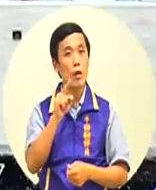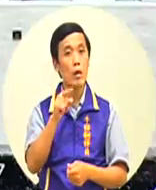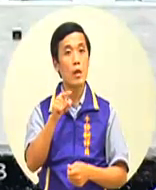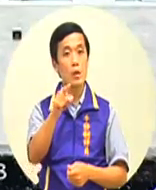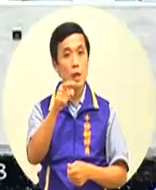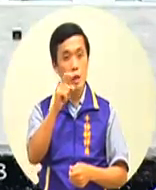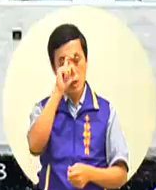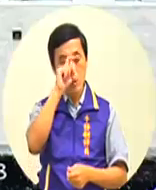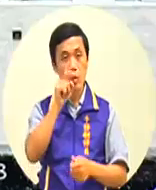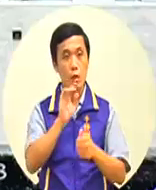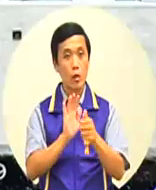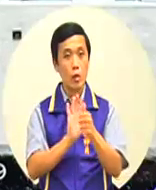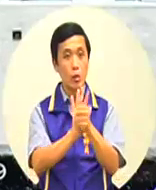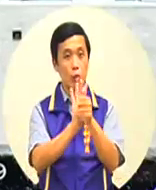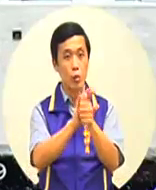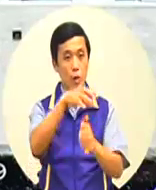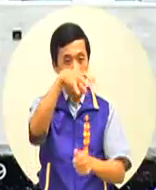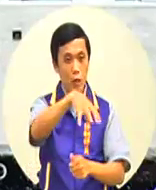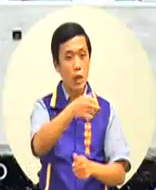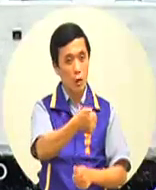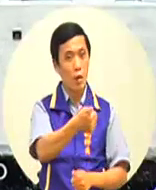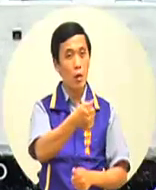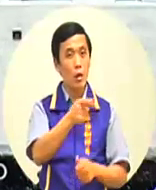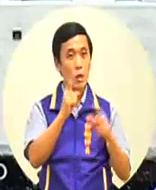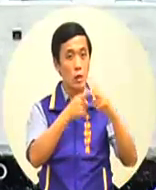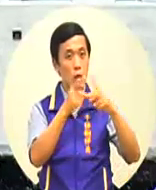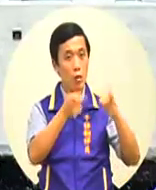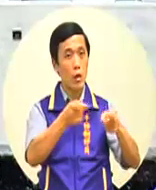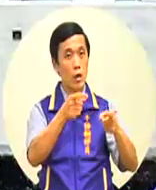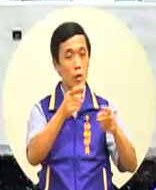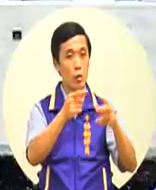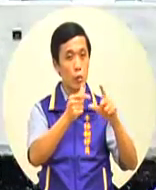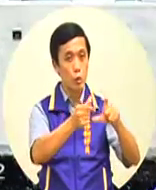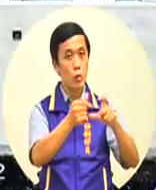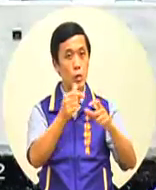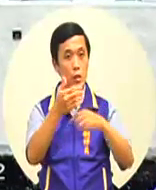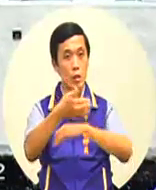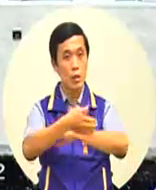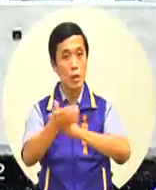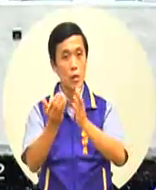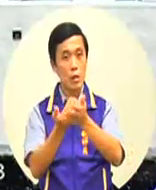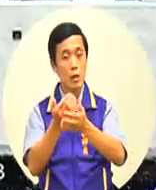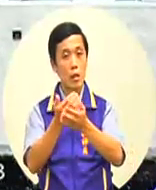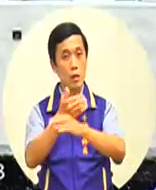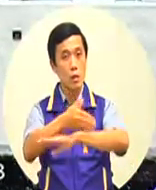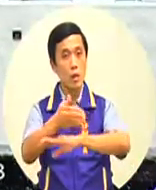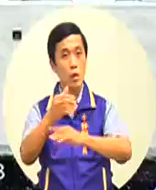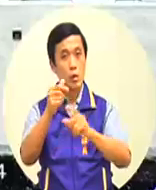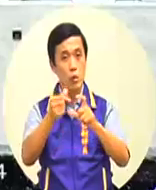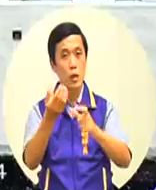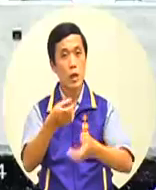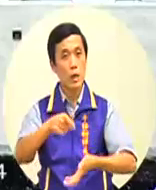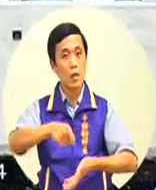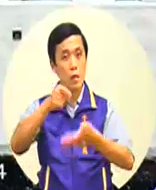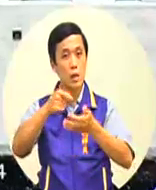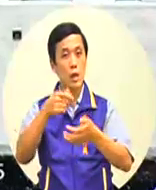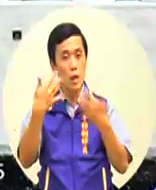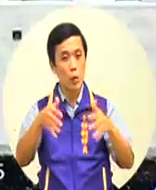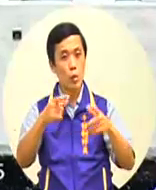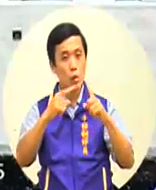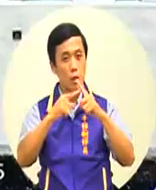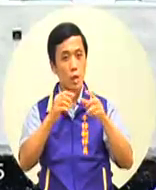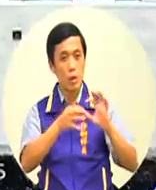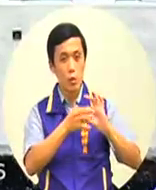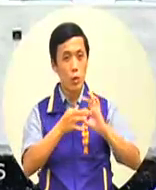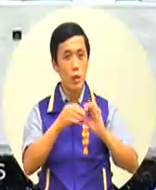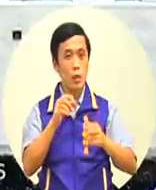好地点告诉你了，不要忘记小港区或前镇区刚刚讲的那个做的那么好，那么多人关心，一